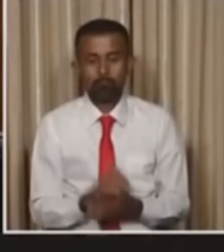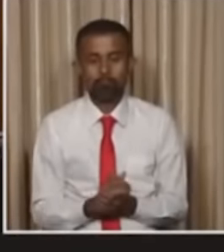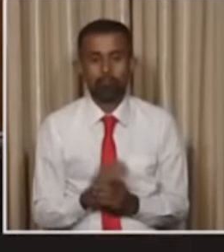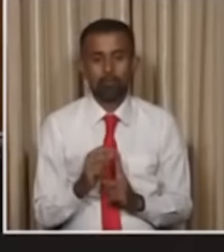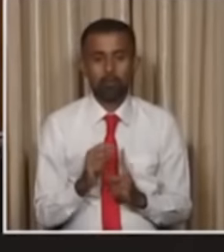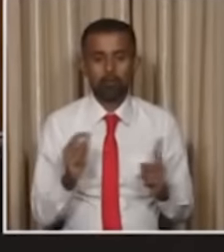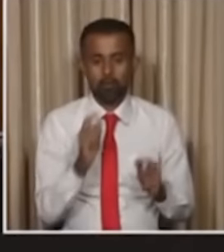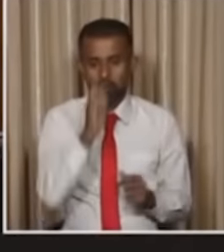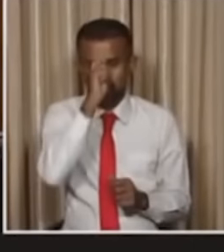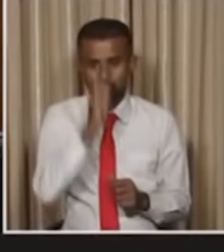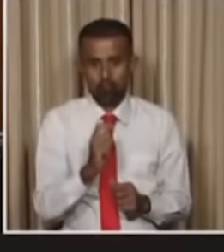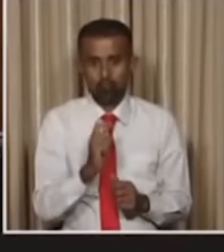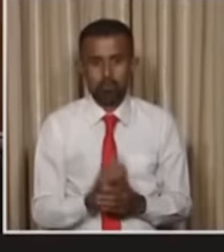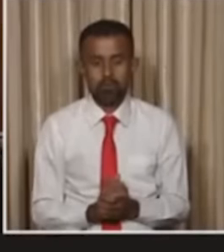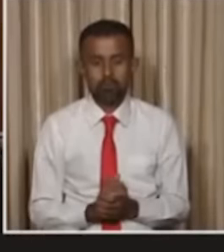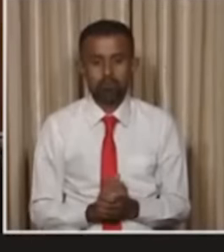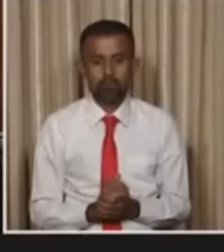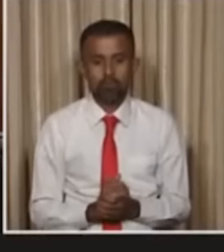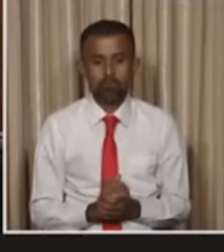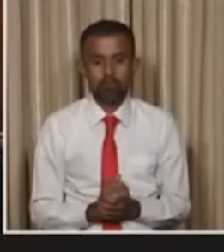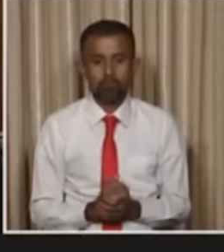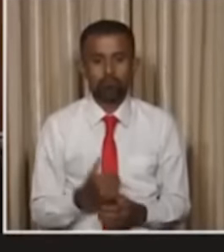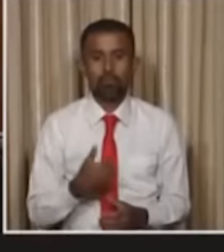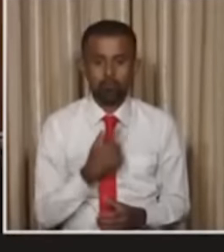මූලාශ්‍රාඩුවර මන්දිතුමනි, ඉතින් මම